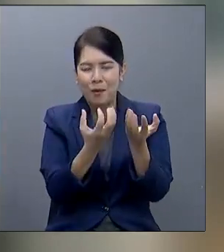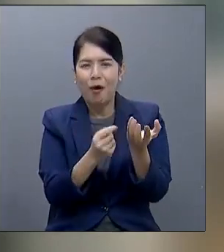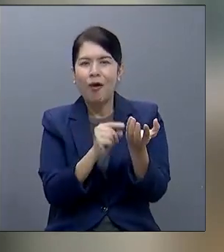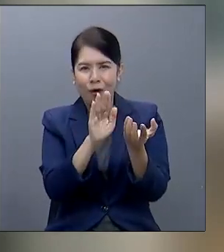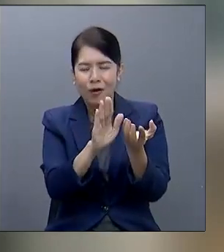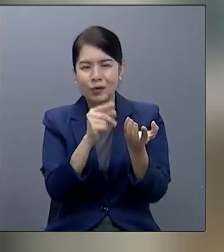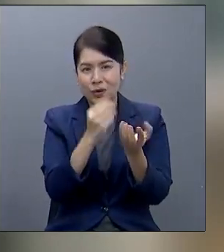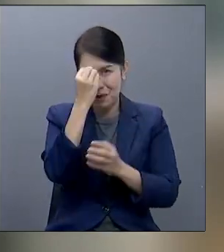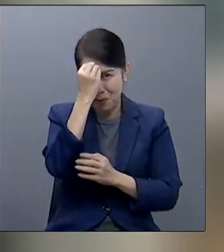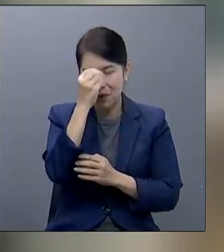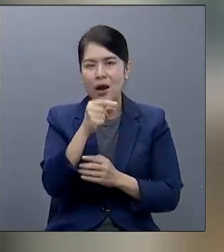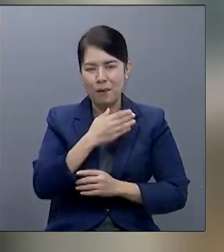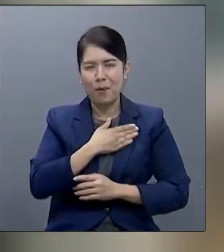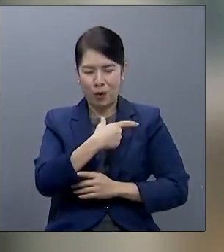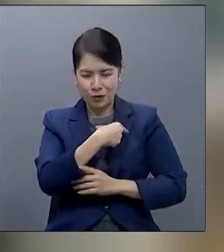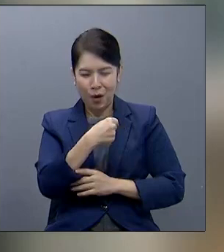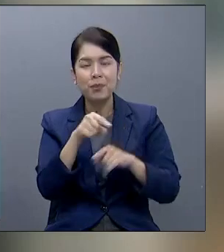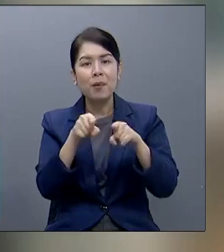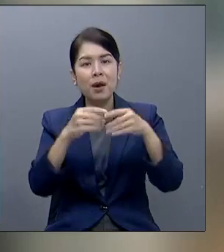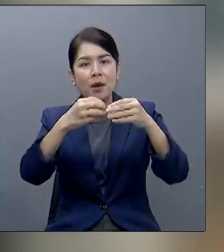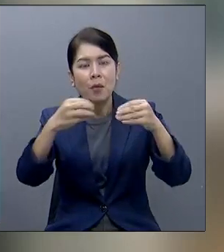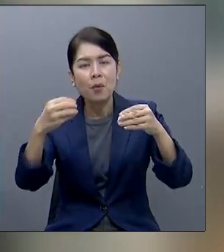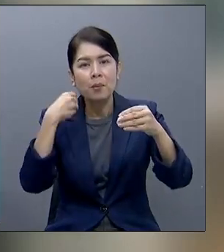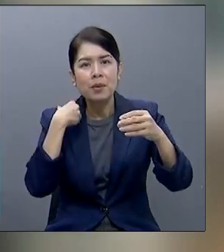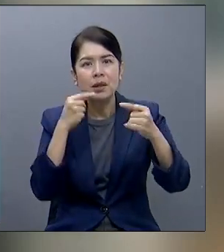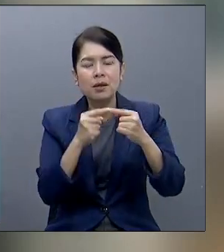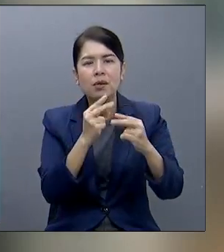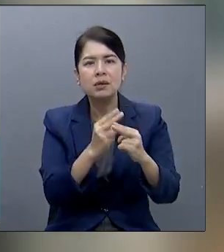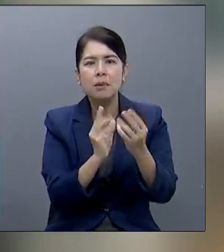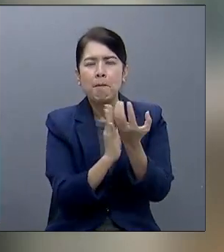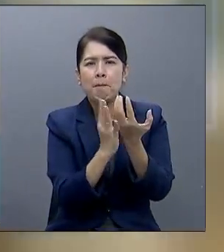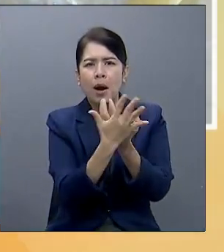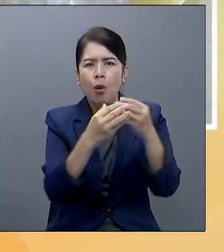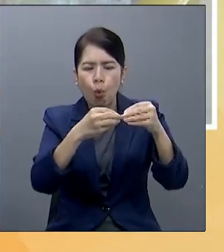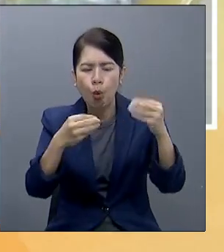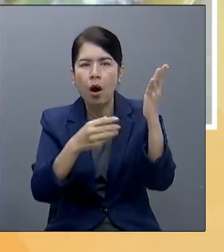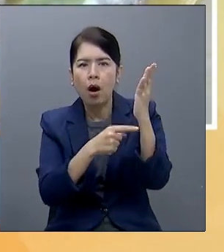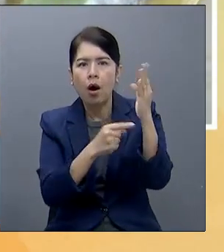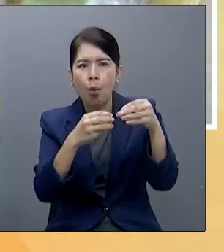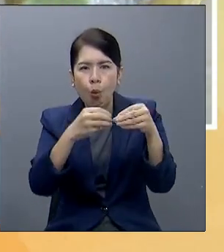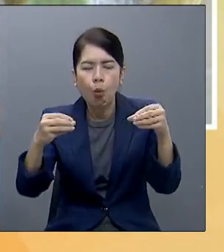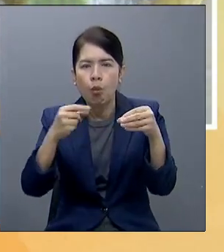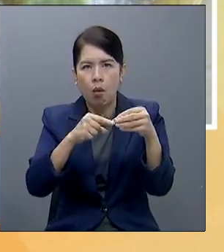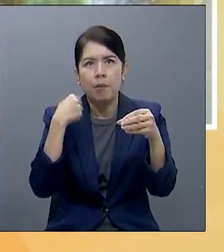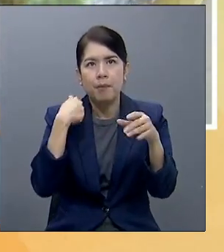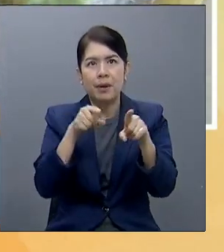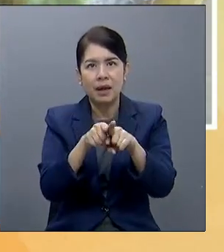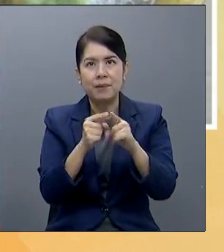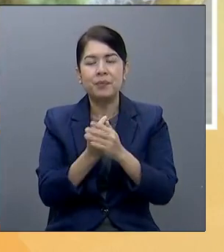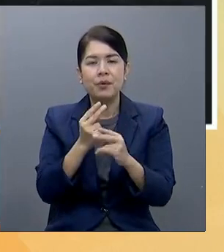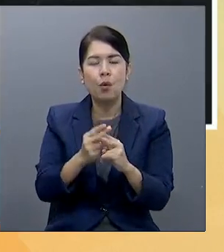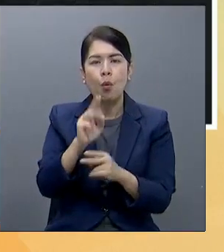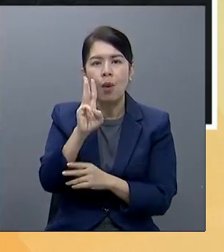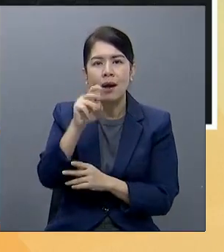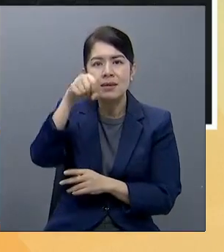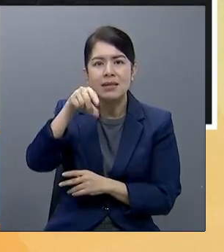พืชในตระกูลผักกาดเกี่ยวกับตระกูลฮอชแรดดิตหรือว่าตัวมัสตาร์ดนะครับซึ่งเราพบว่าในวาซาบิเนี่ยนะครับก็จะมีสารสำคัญนะครับที่